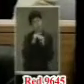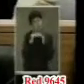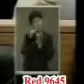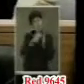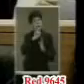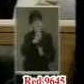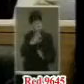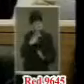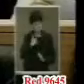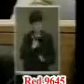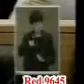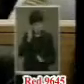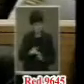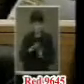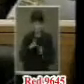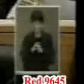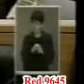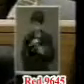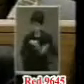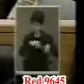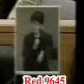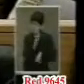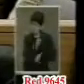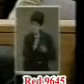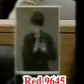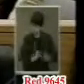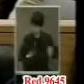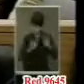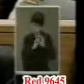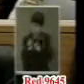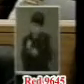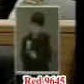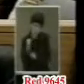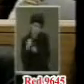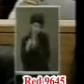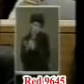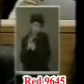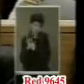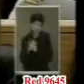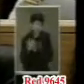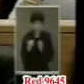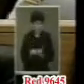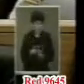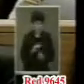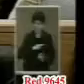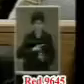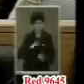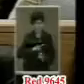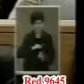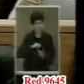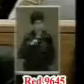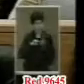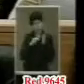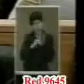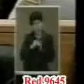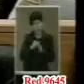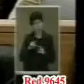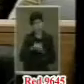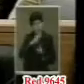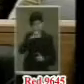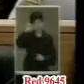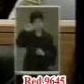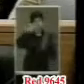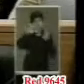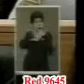อกว่าให้ยึดเสียงข้างมากแต่ให้ฟังเสียงข้างน้อยแต่วันนี้กำลังประเทศนี้กำลังจะกลายเป็นเผด็จการเสียงข้